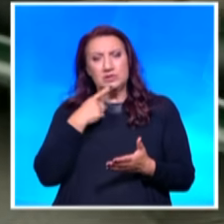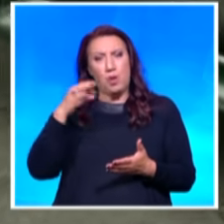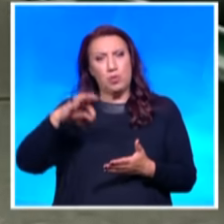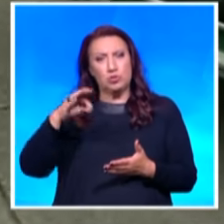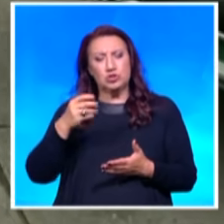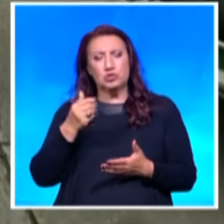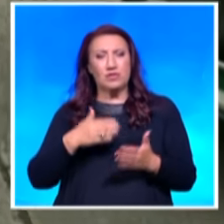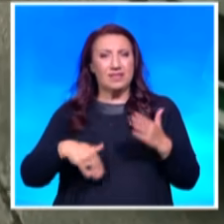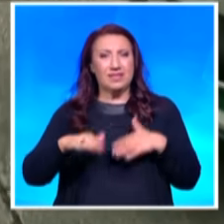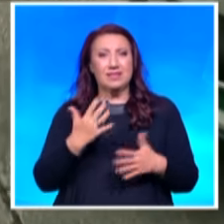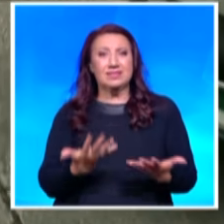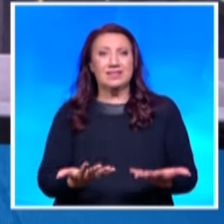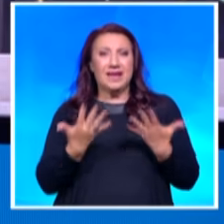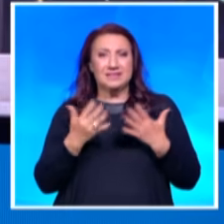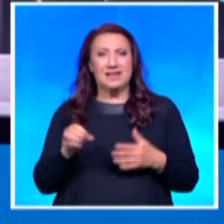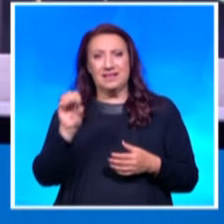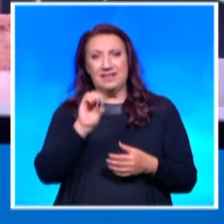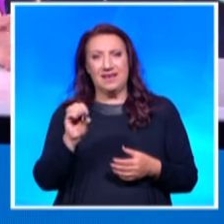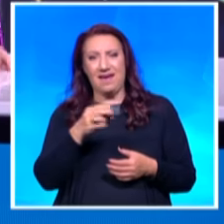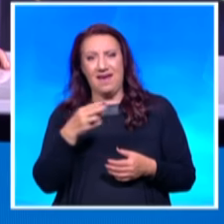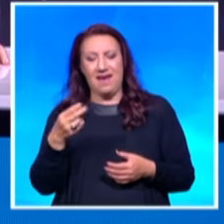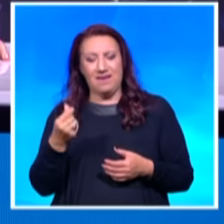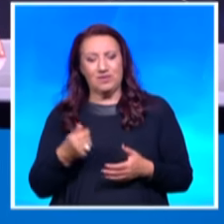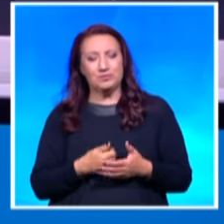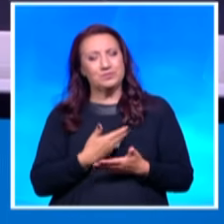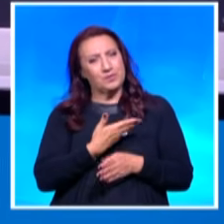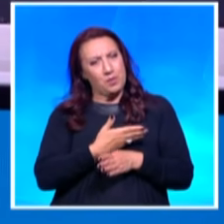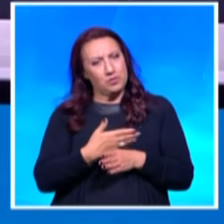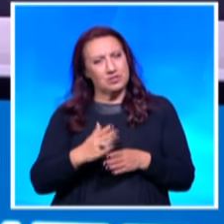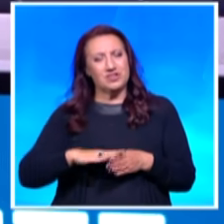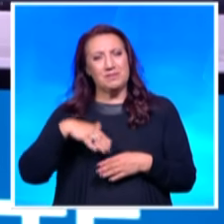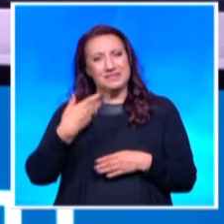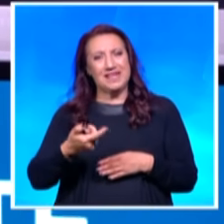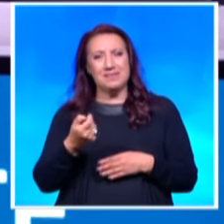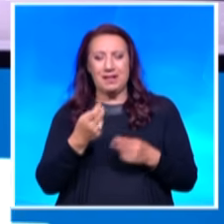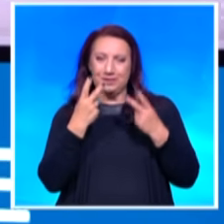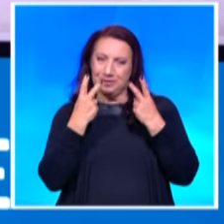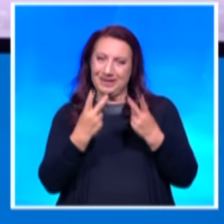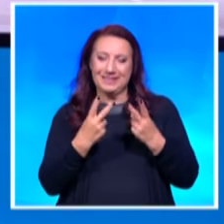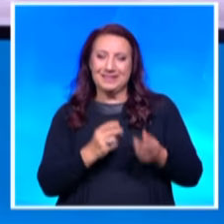000 евро. Продължаваме след малко. Останете с нас.